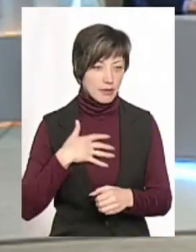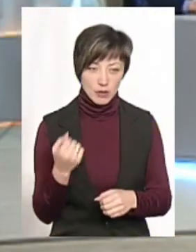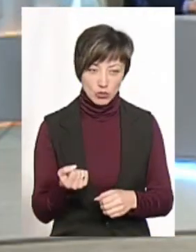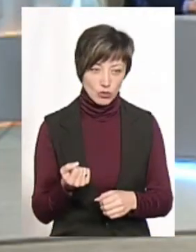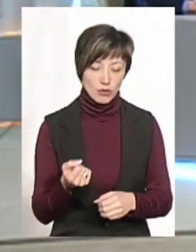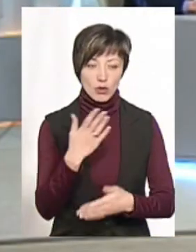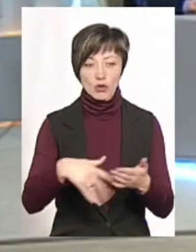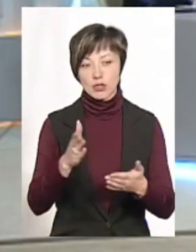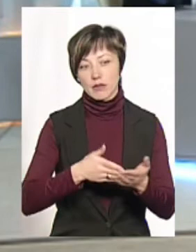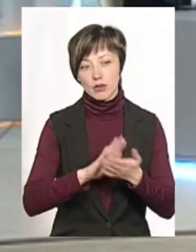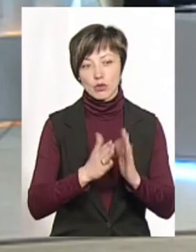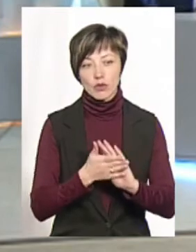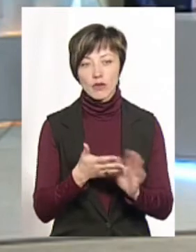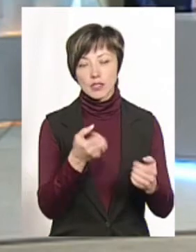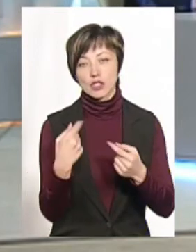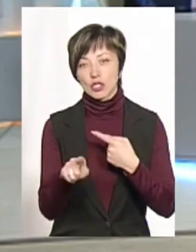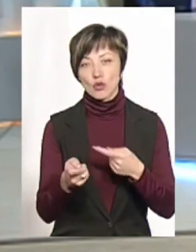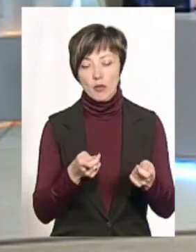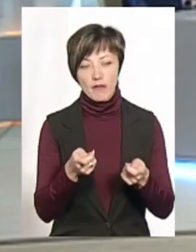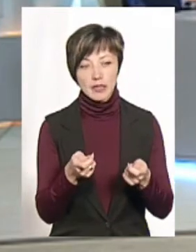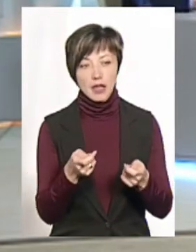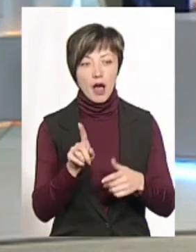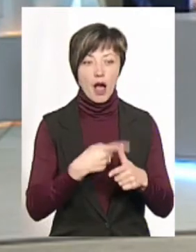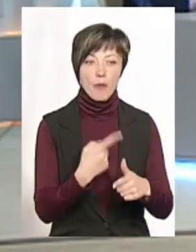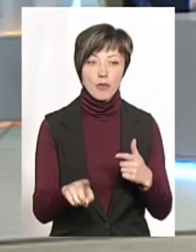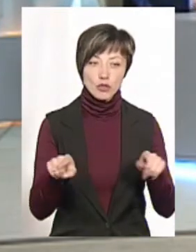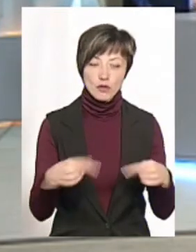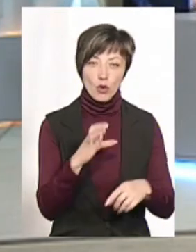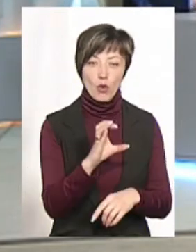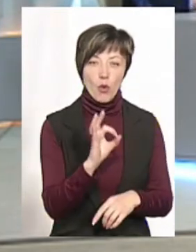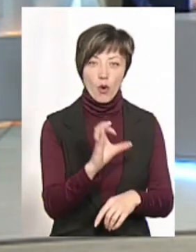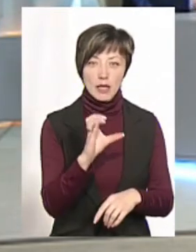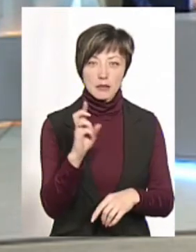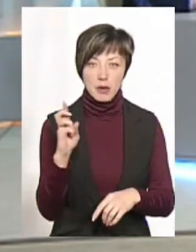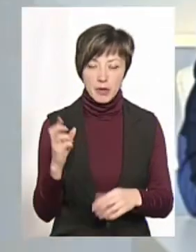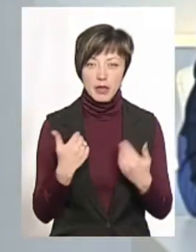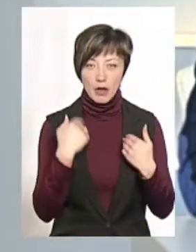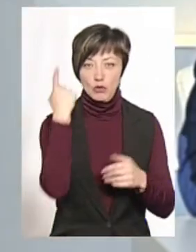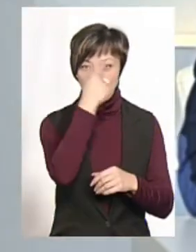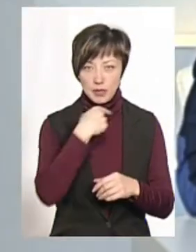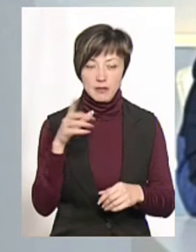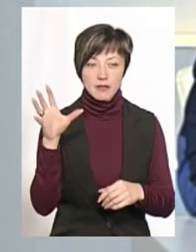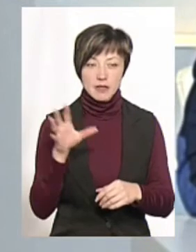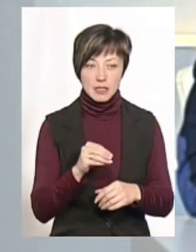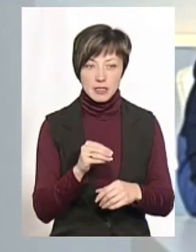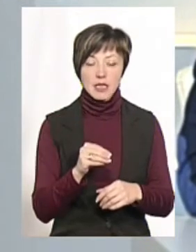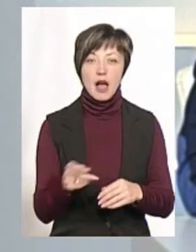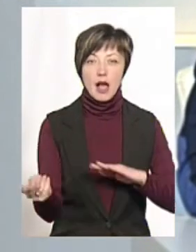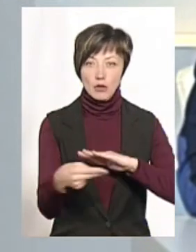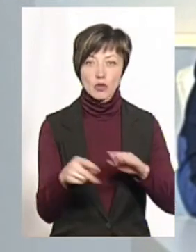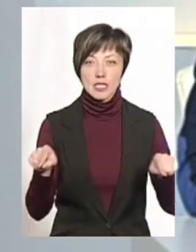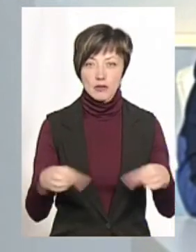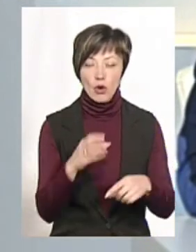влаштовує, розриває договір, визначає іншого управителя або створює ОСББ. Я особисто всіх агітую за